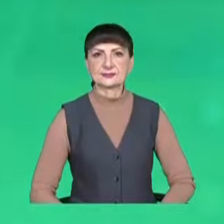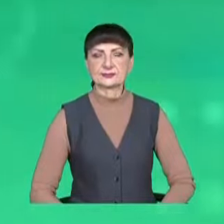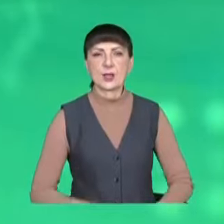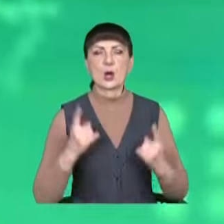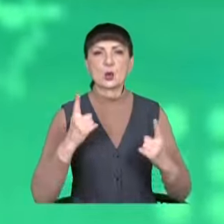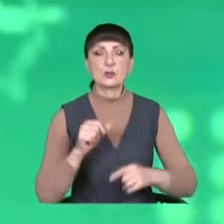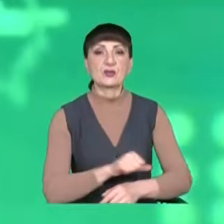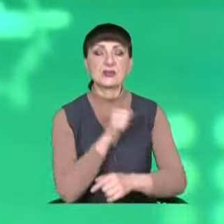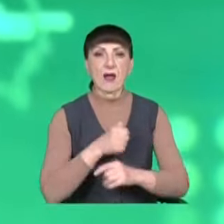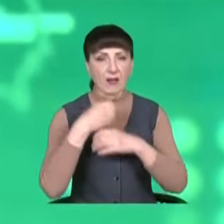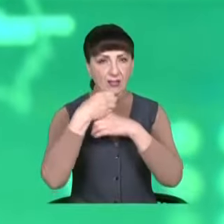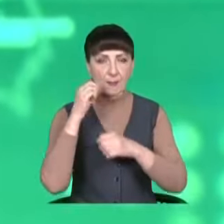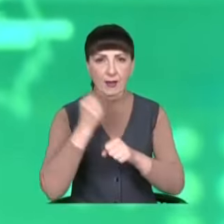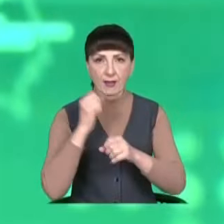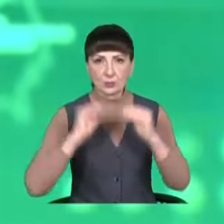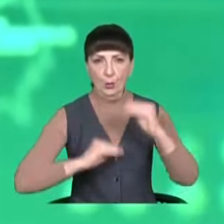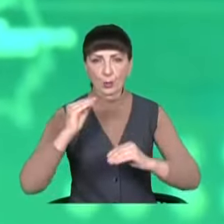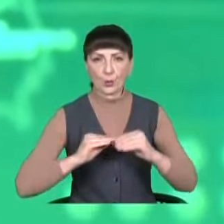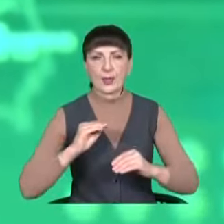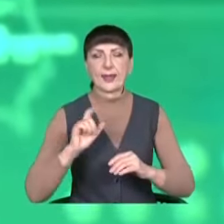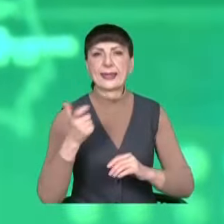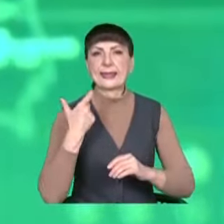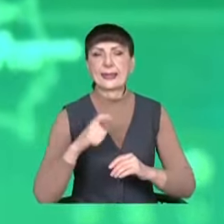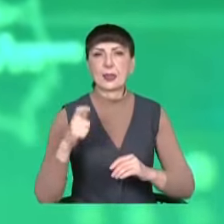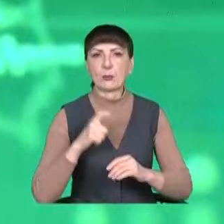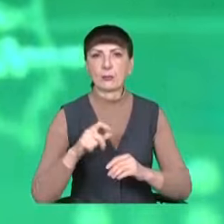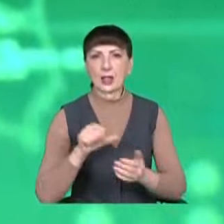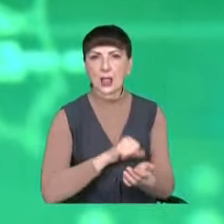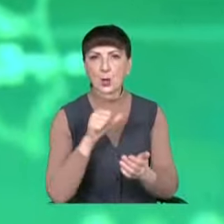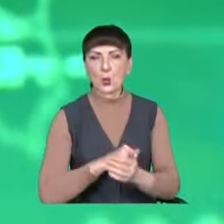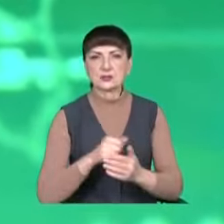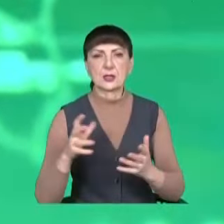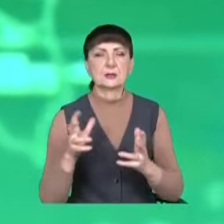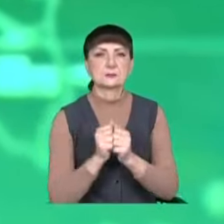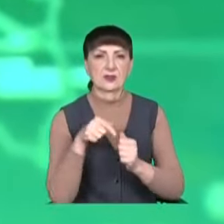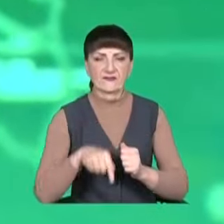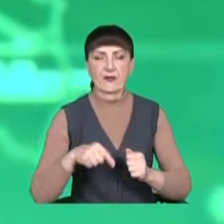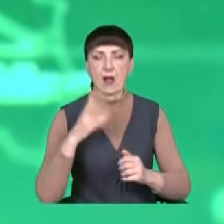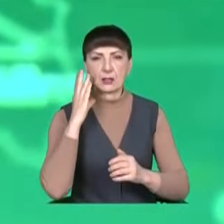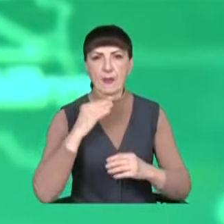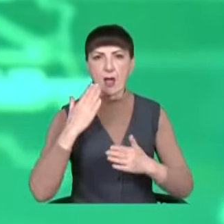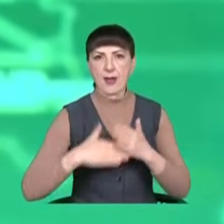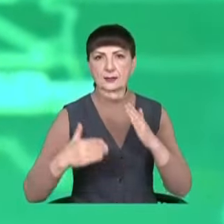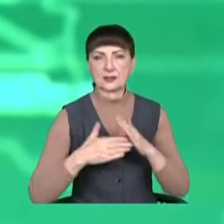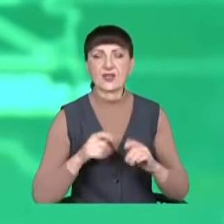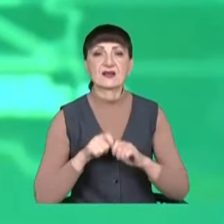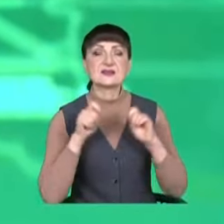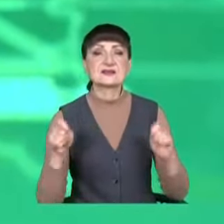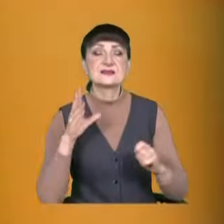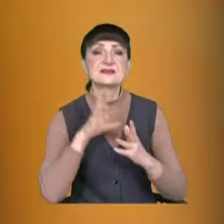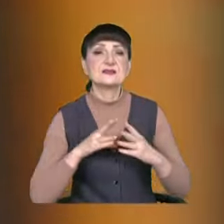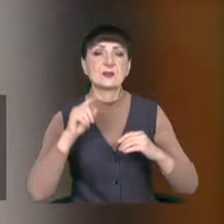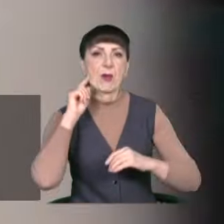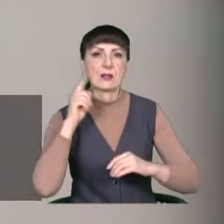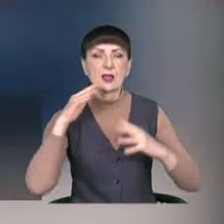Крупную нарколабораторию по производству синтетических наркотиков ликвидировали в Алматы. Организовала подпольный бизнес молодая семейная пара в